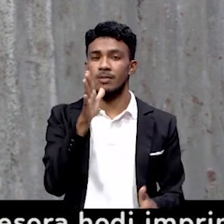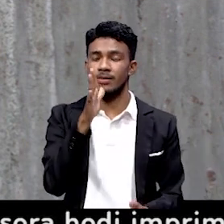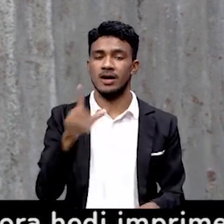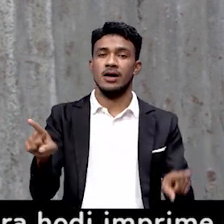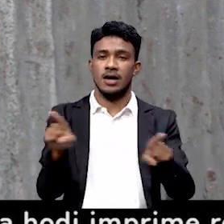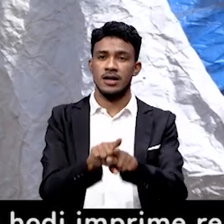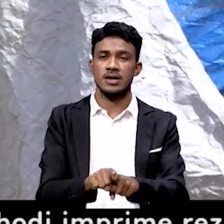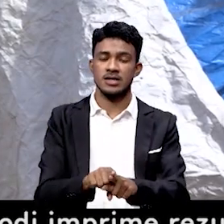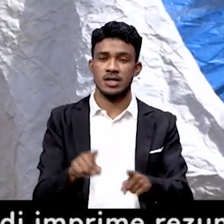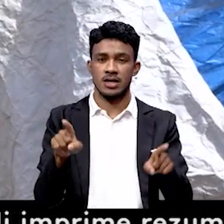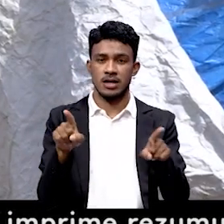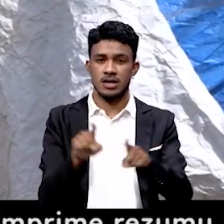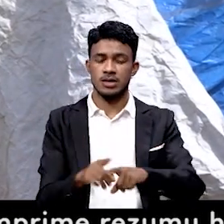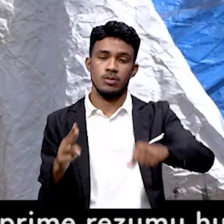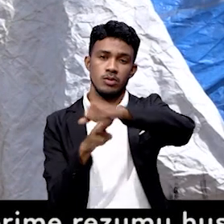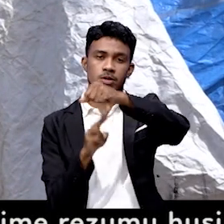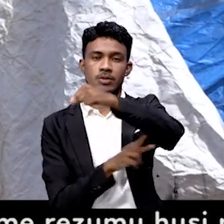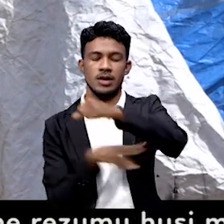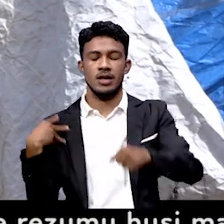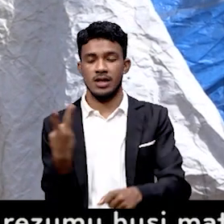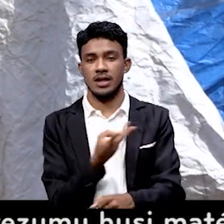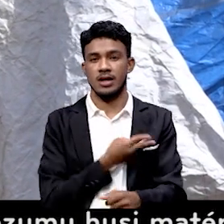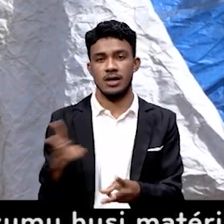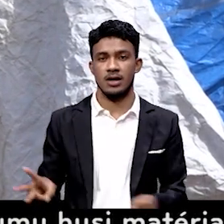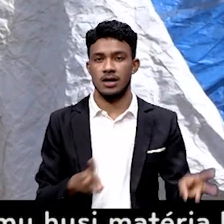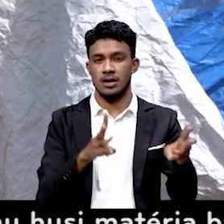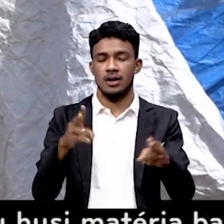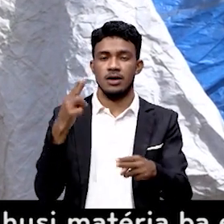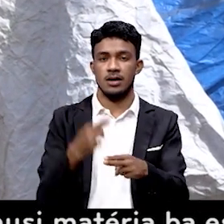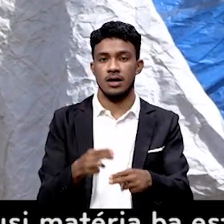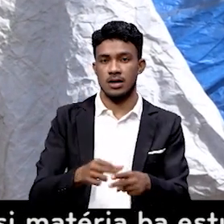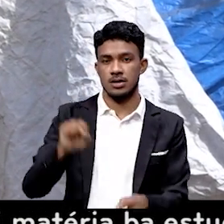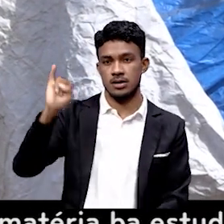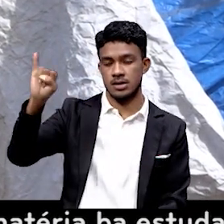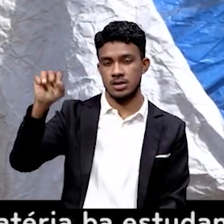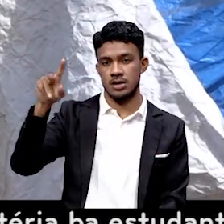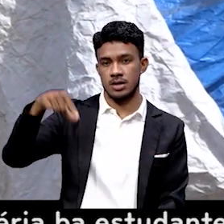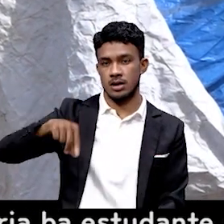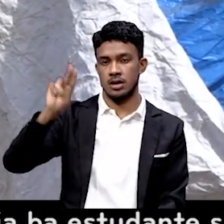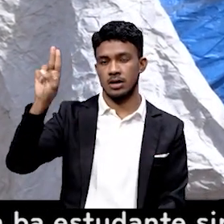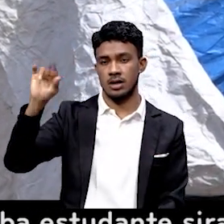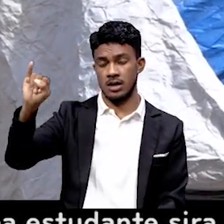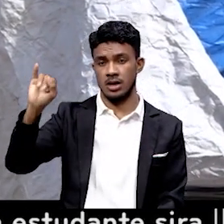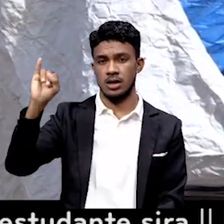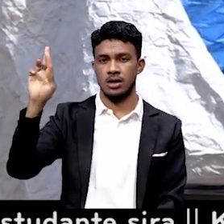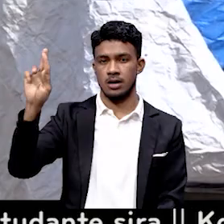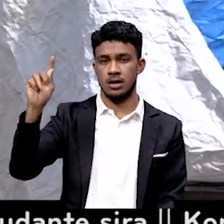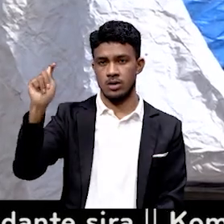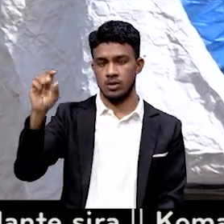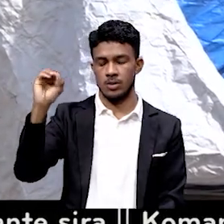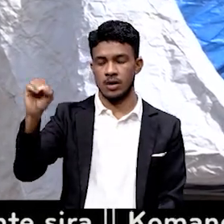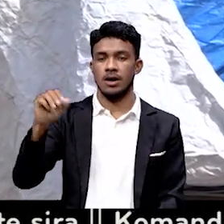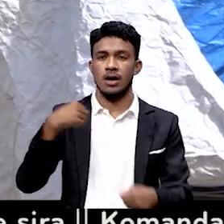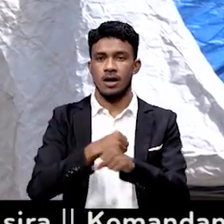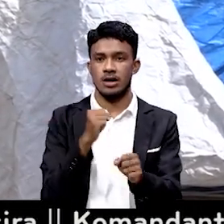dala sikitu de arauzu nudar ong mane nebe oras ne halau hele studu ia universidade da